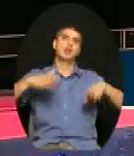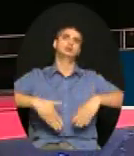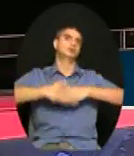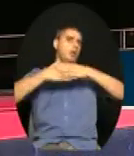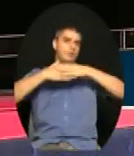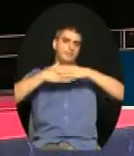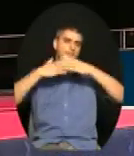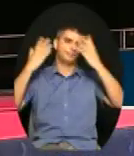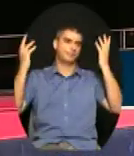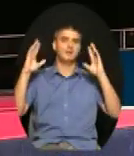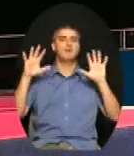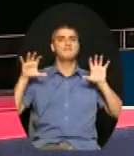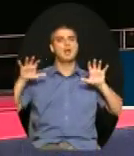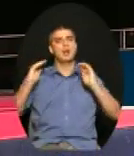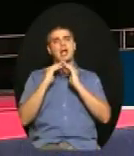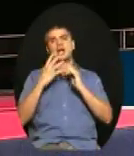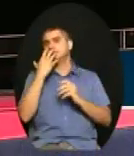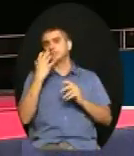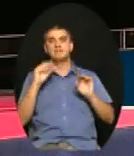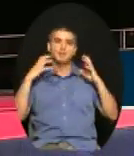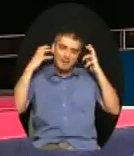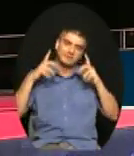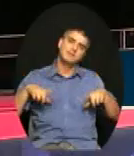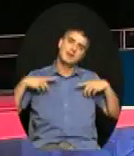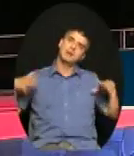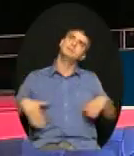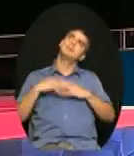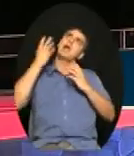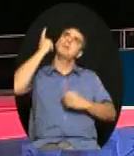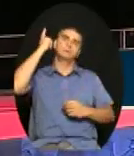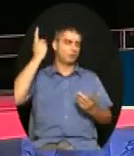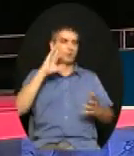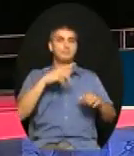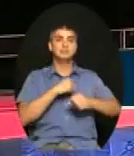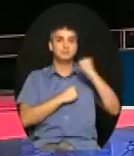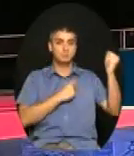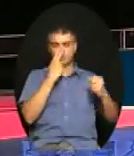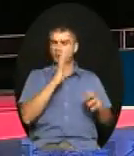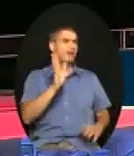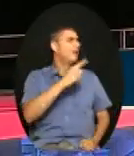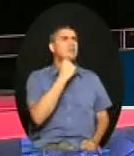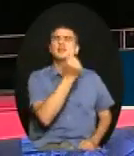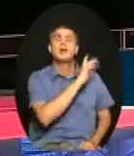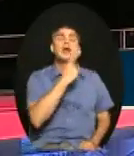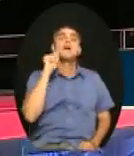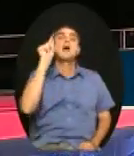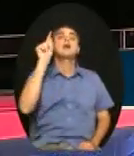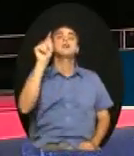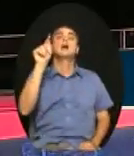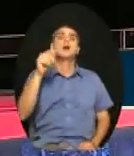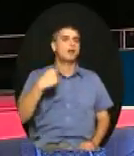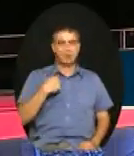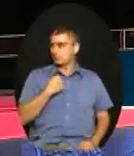שלום וגר זאב עם כבש ותשקוט הארץ 40 שנה. מה שמחנה השמאל מנסה למכור לנו, שנייה ולא